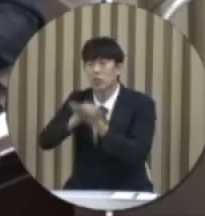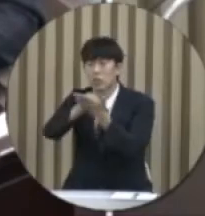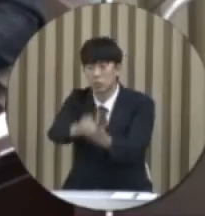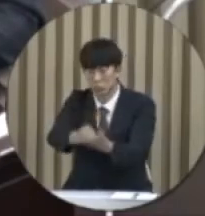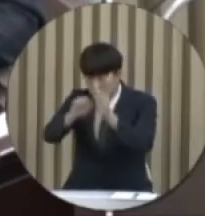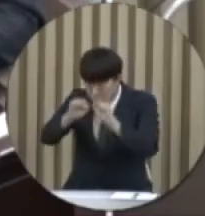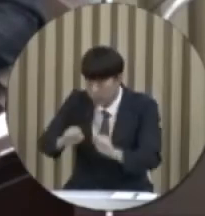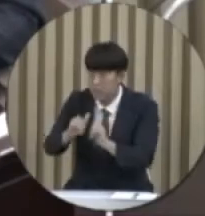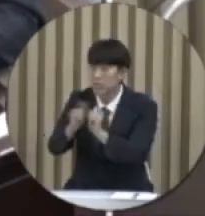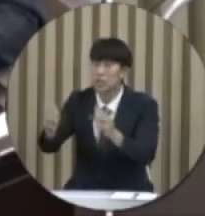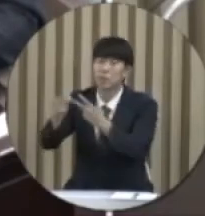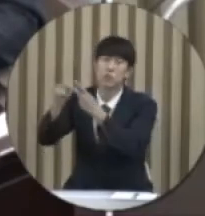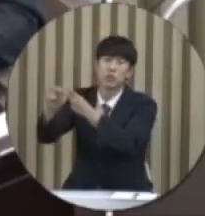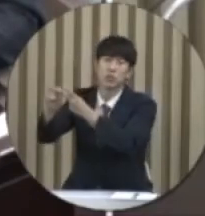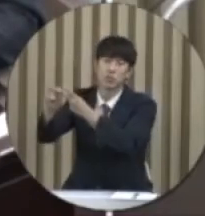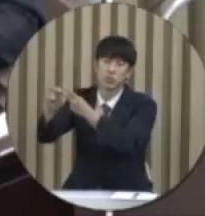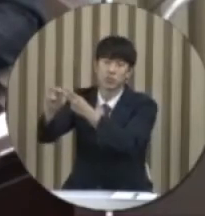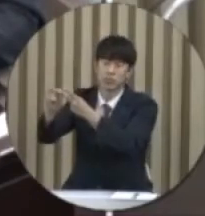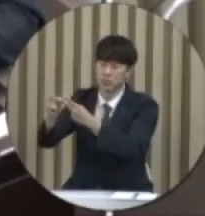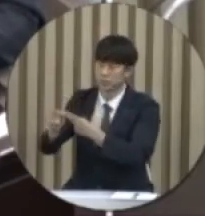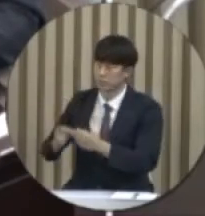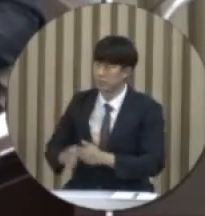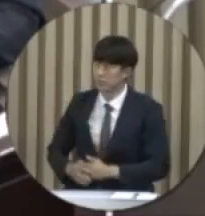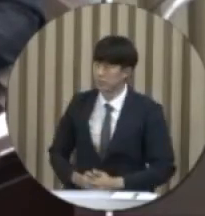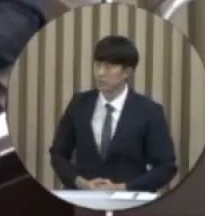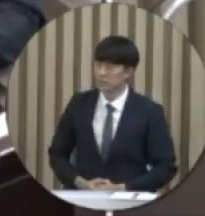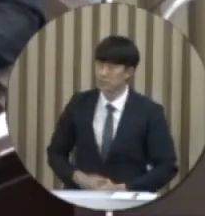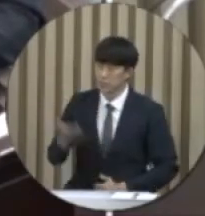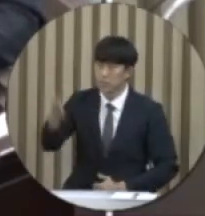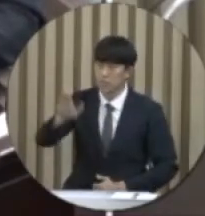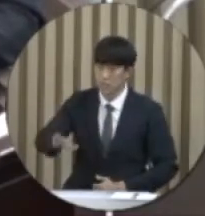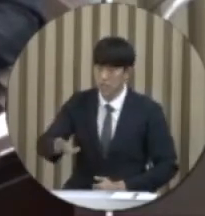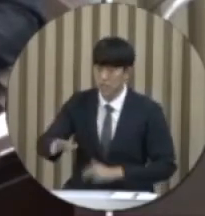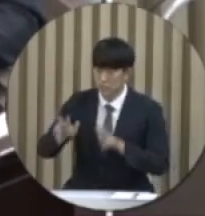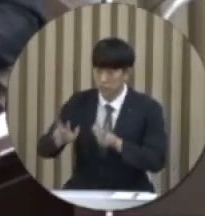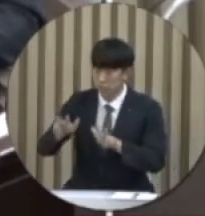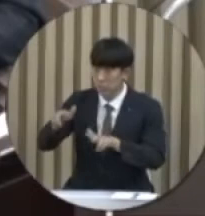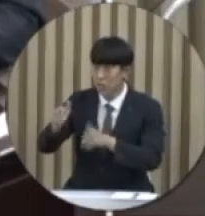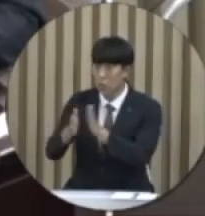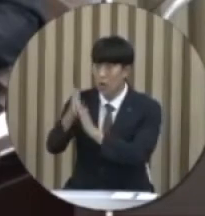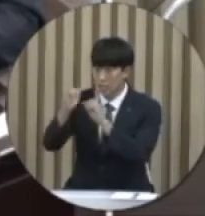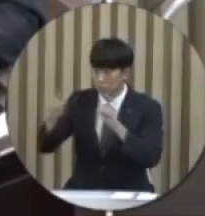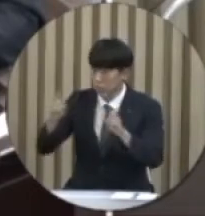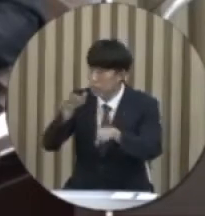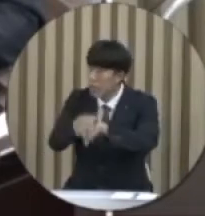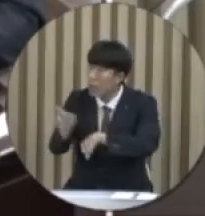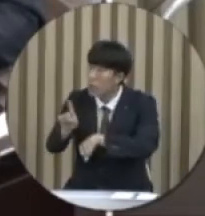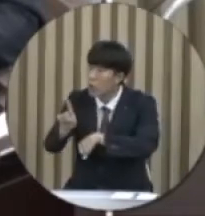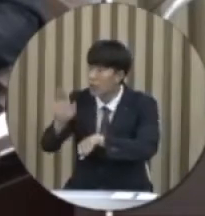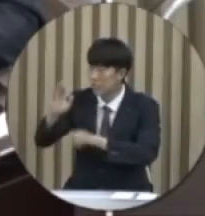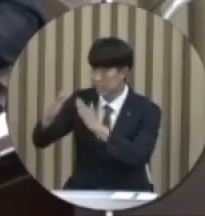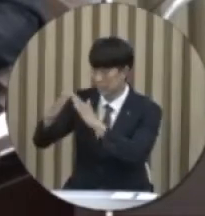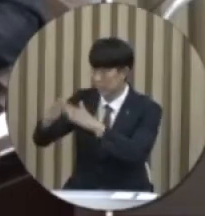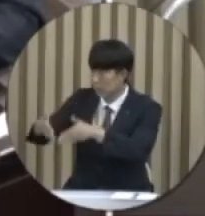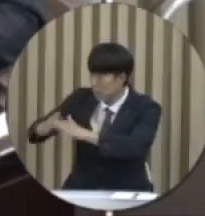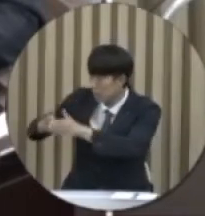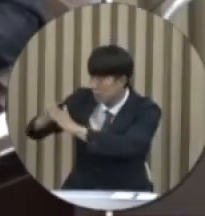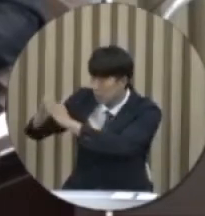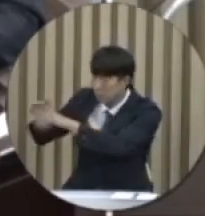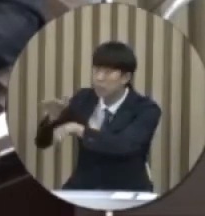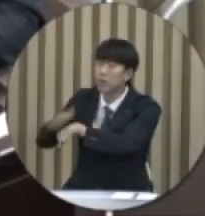시민이, 미래의 시민이 두 번째입니다. 그런데 기존의 화성시의 방식은 집을 짓는 방식을